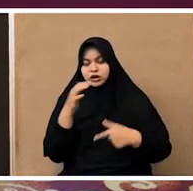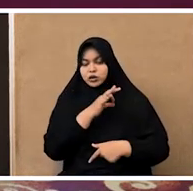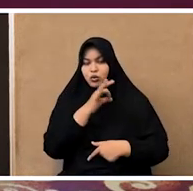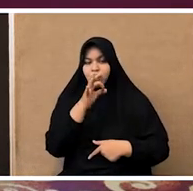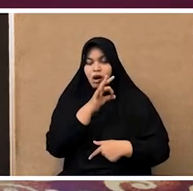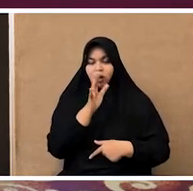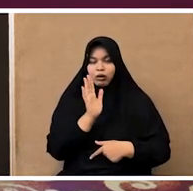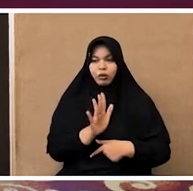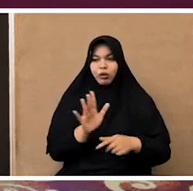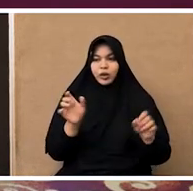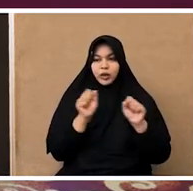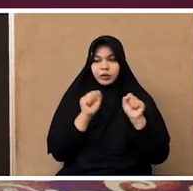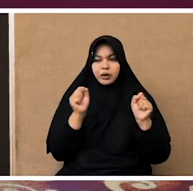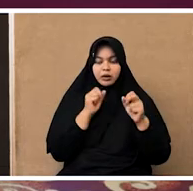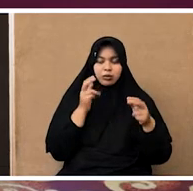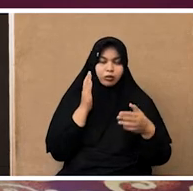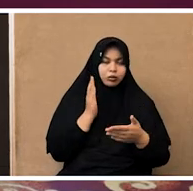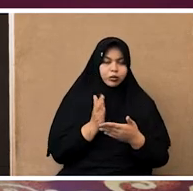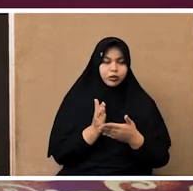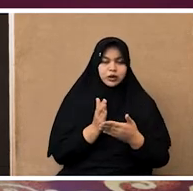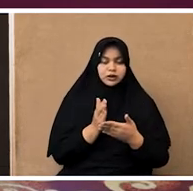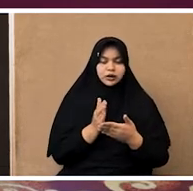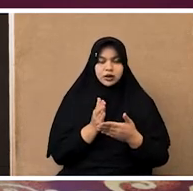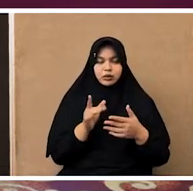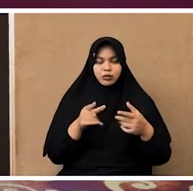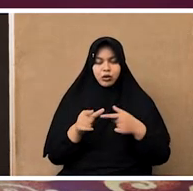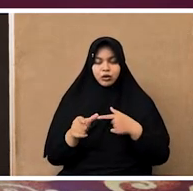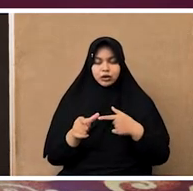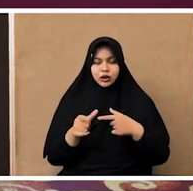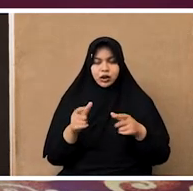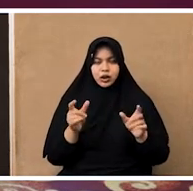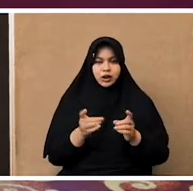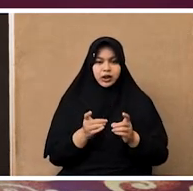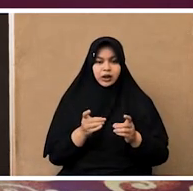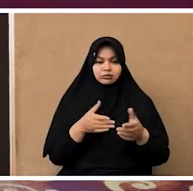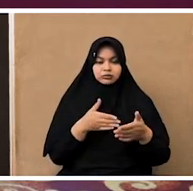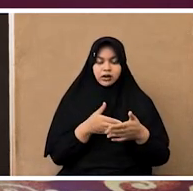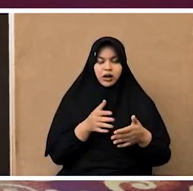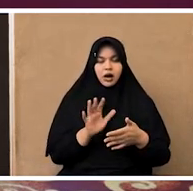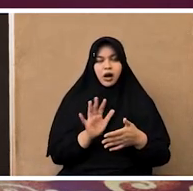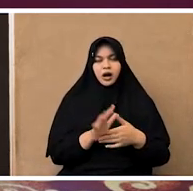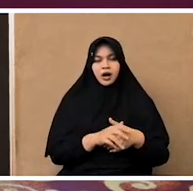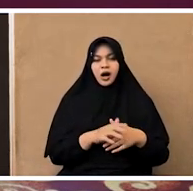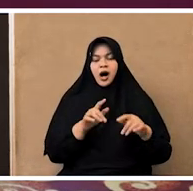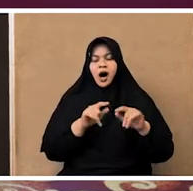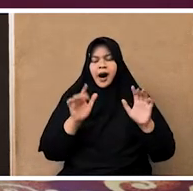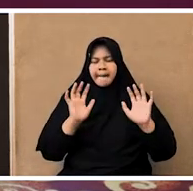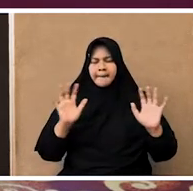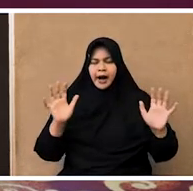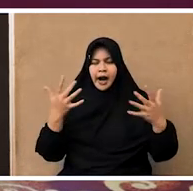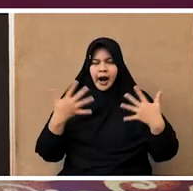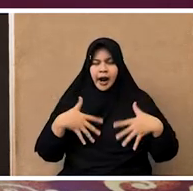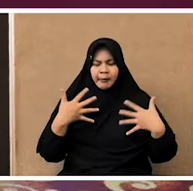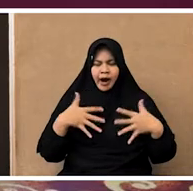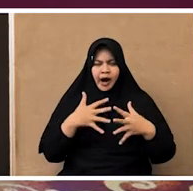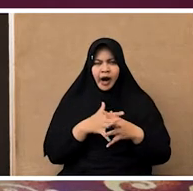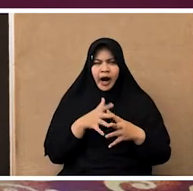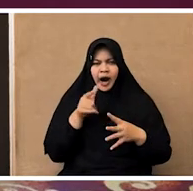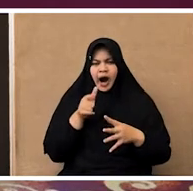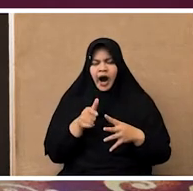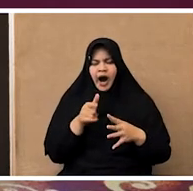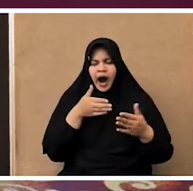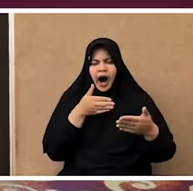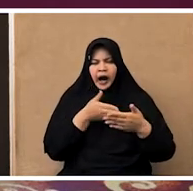lalu tiba-tiba diputuskan ee prosesnya dihentikan di tengah jalan dan dalam banyak praktek itu itu